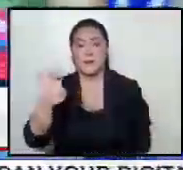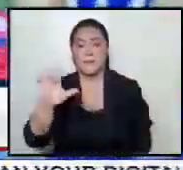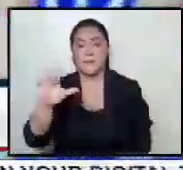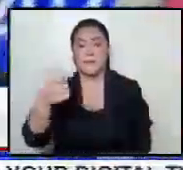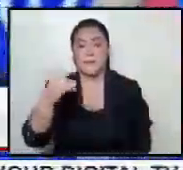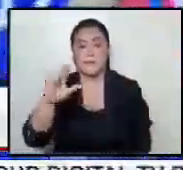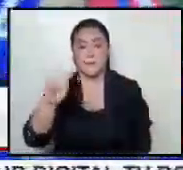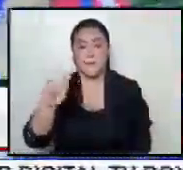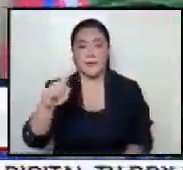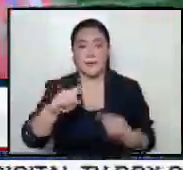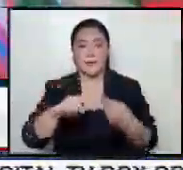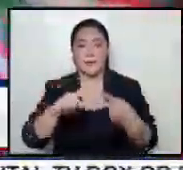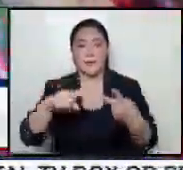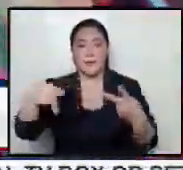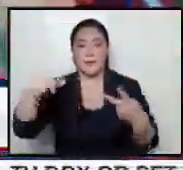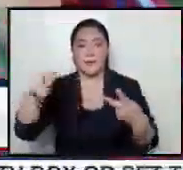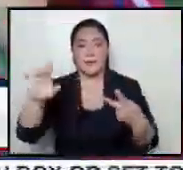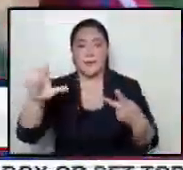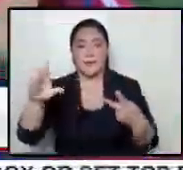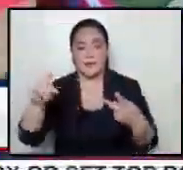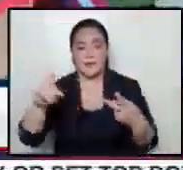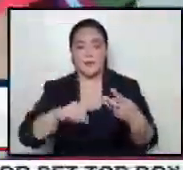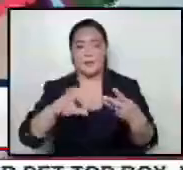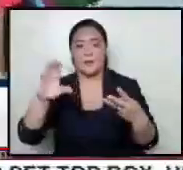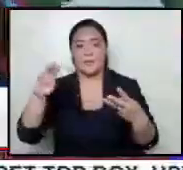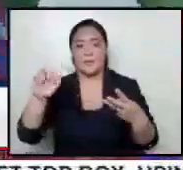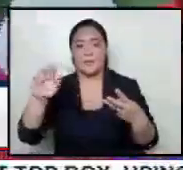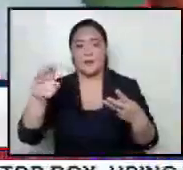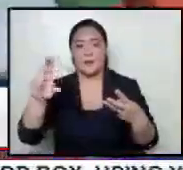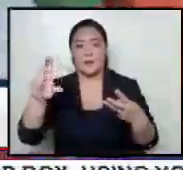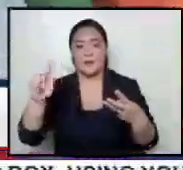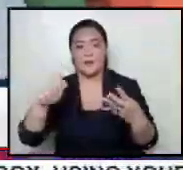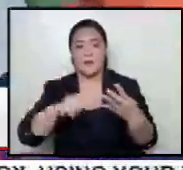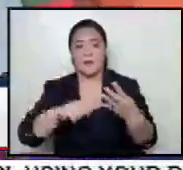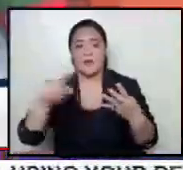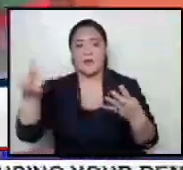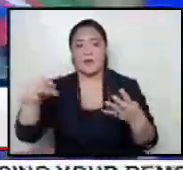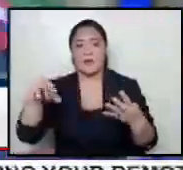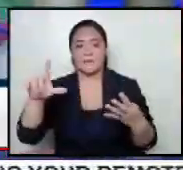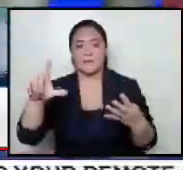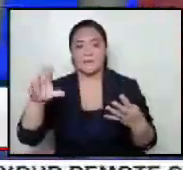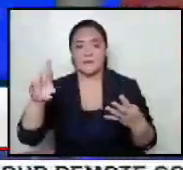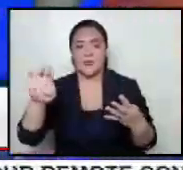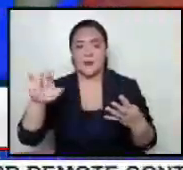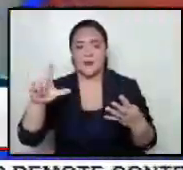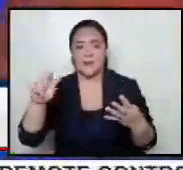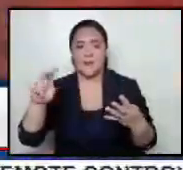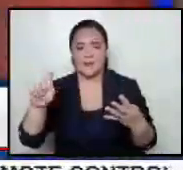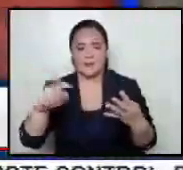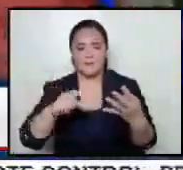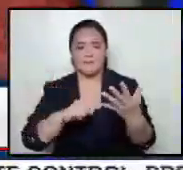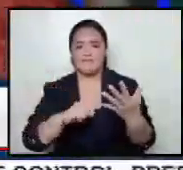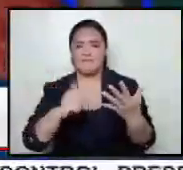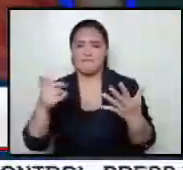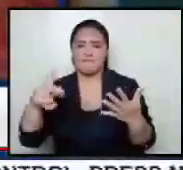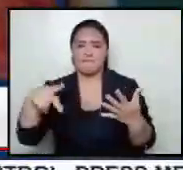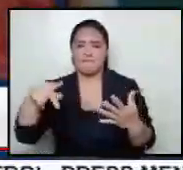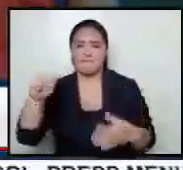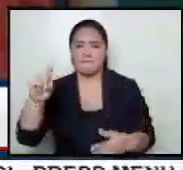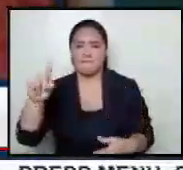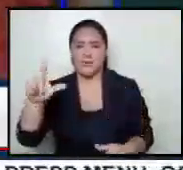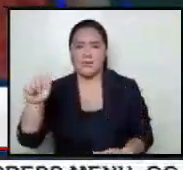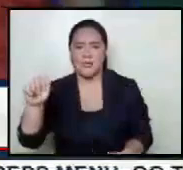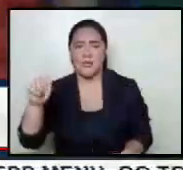Panelo, Rodante Marcoleta, Robin Padilla, Ray Langit at Astra Pimentel. Gayun din ang mga dumalong senatorial